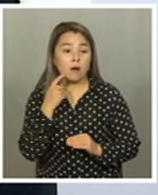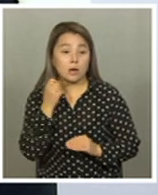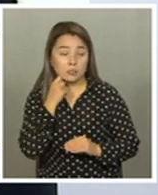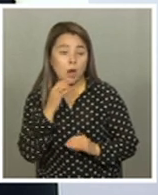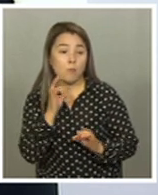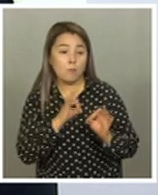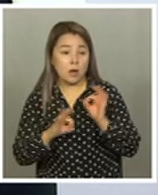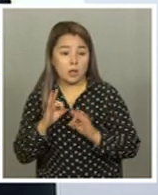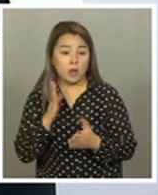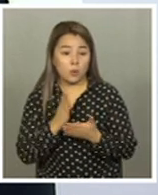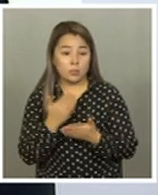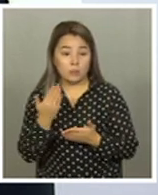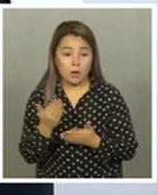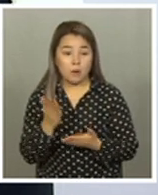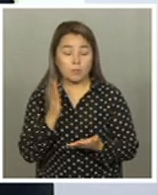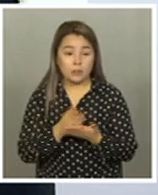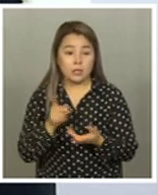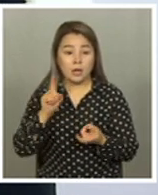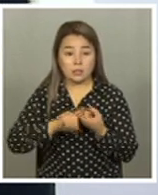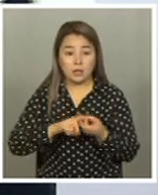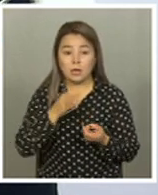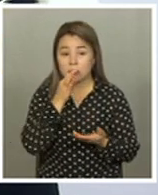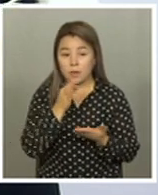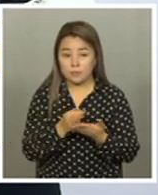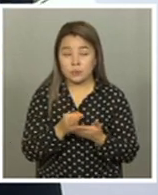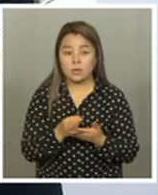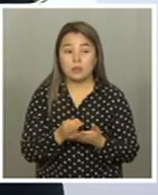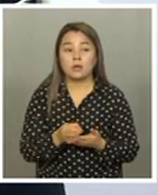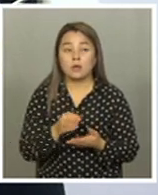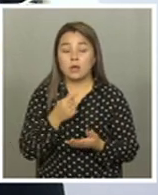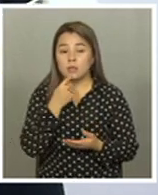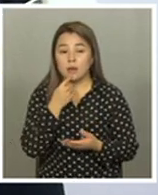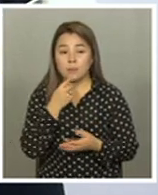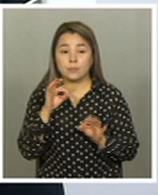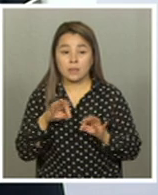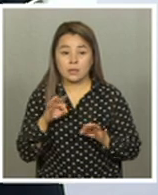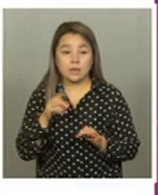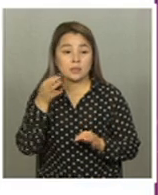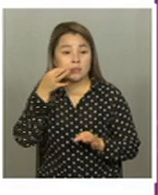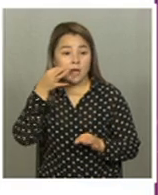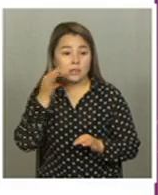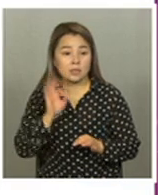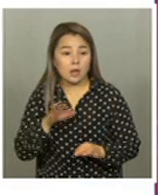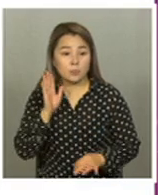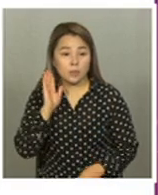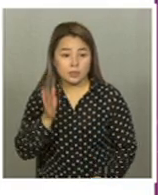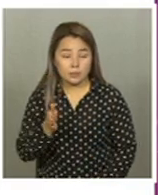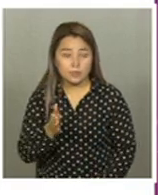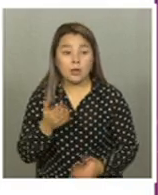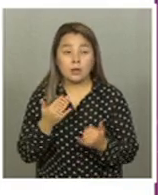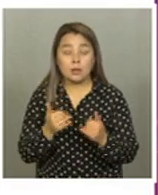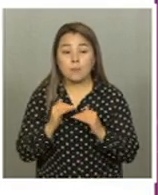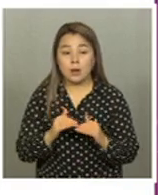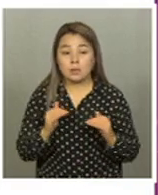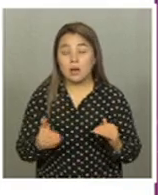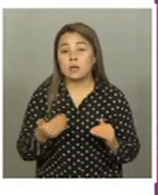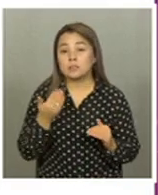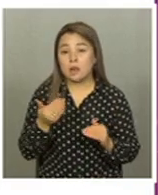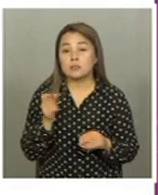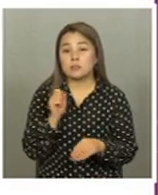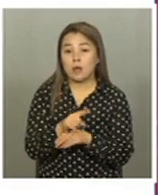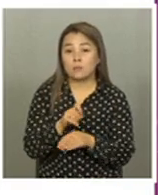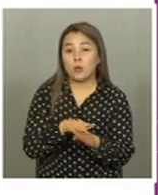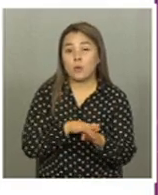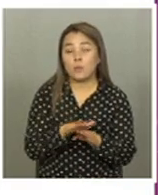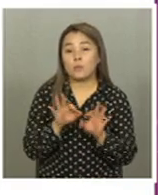молекуласы болуына байланысты тосаптың дәмі тәтті болады. Балалар, сіздер тапсырманы